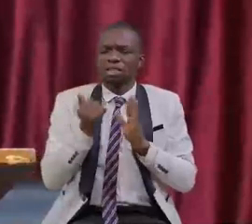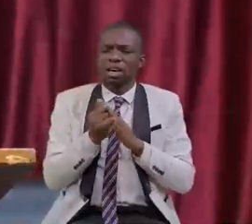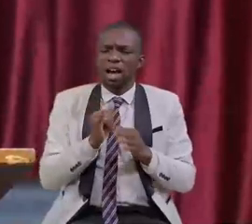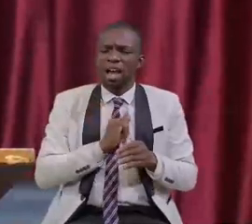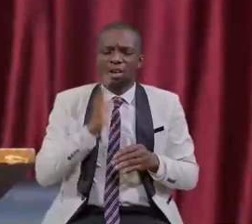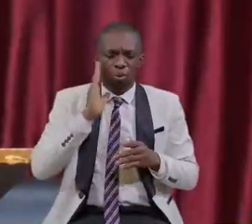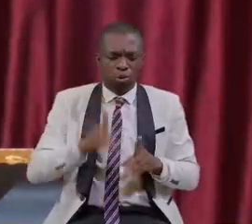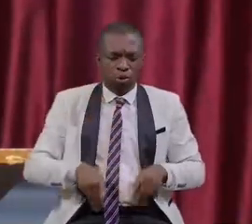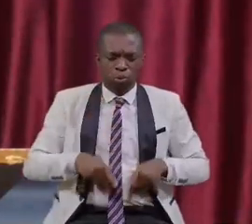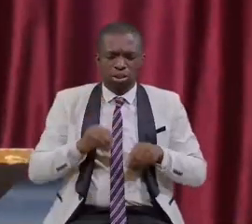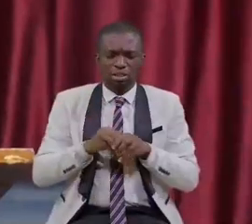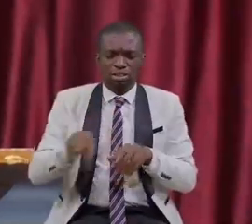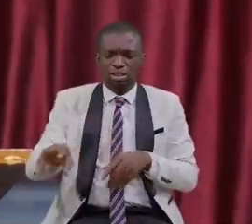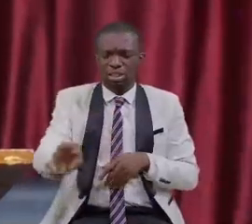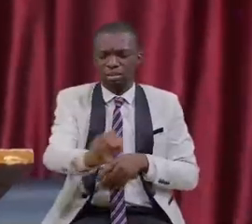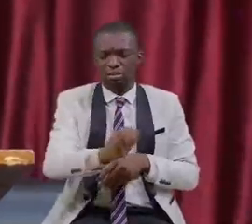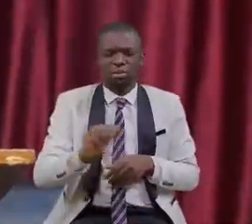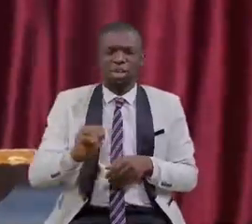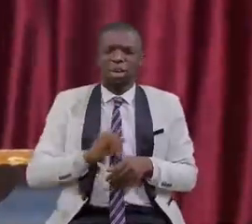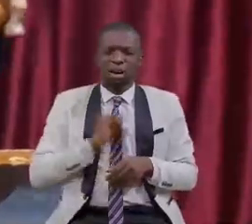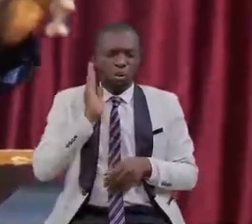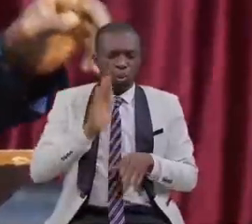je marcherai au milieu d'eux.